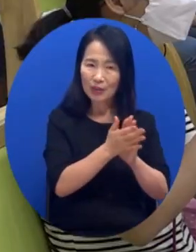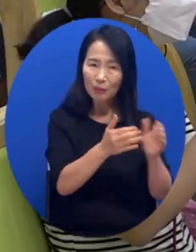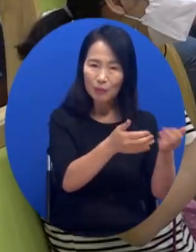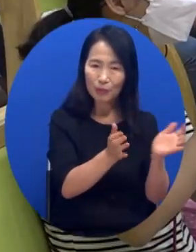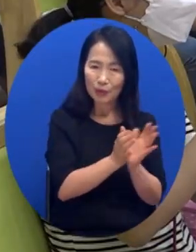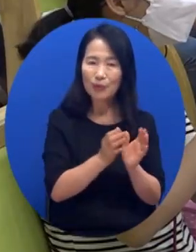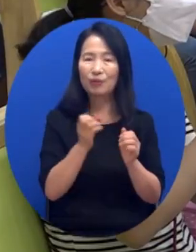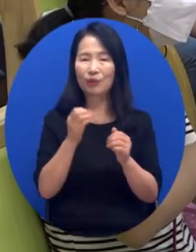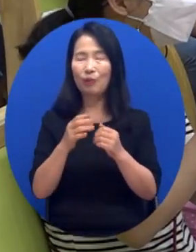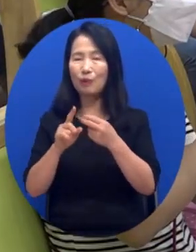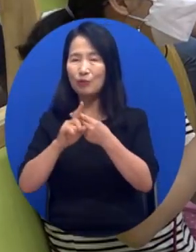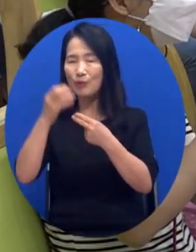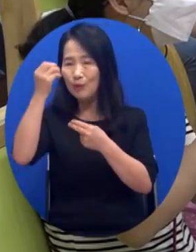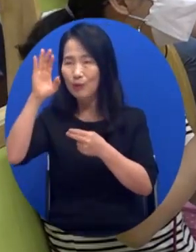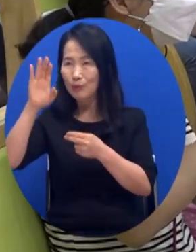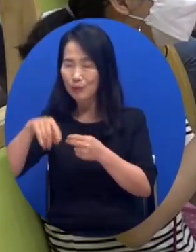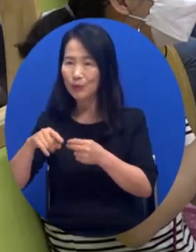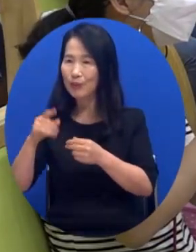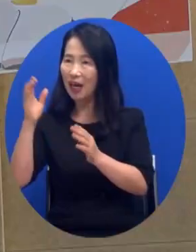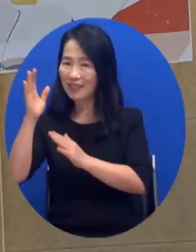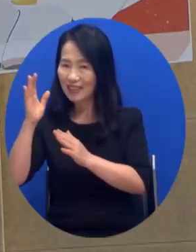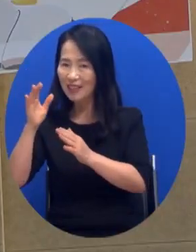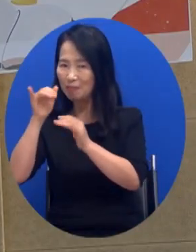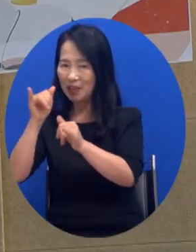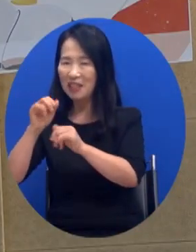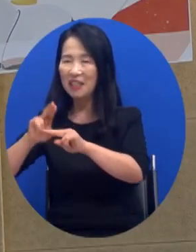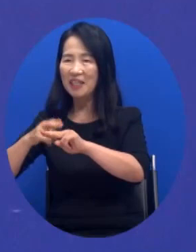노은서 학생이 각각 우승을 차지했습니다.